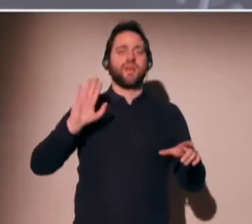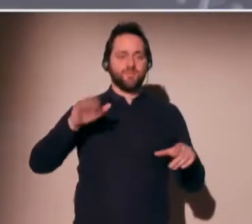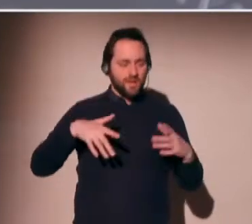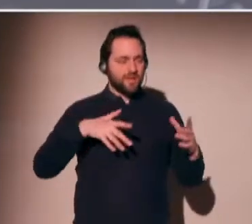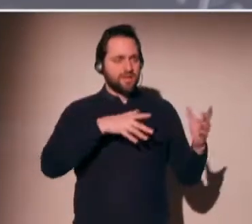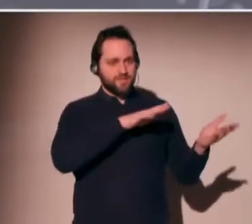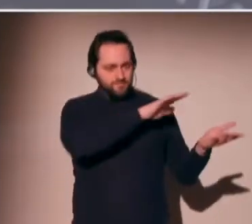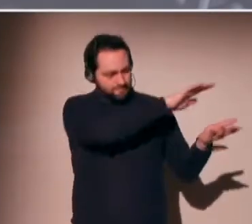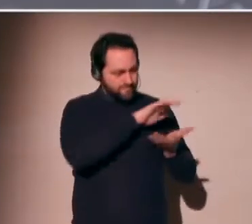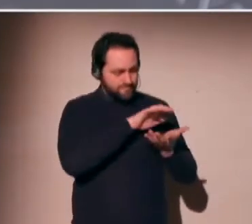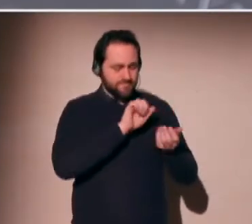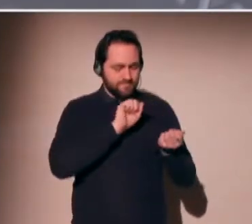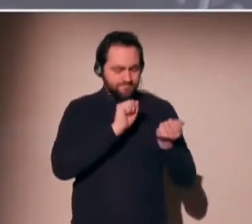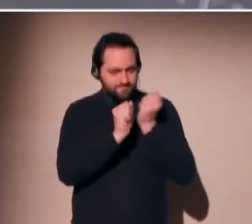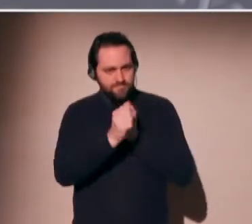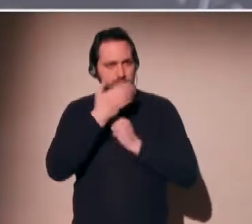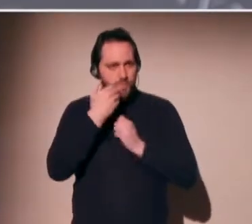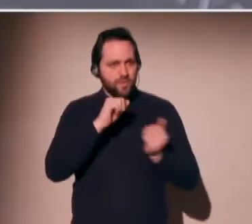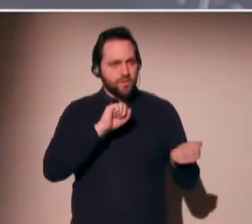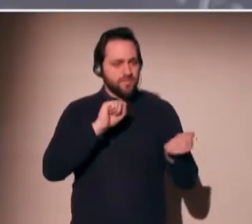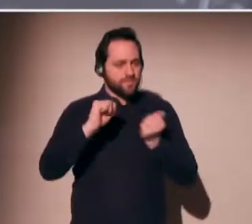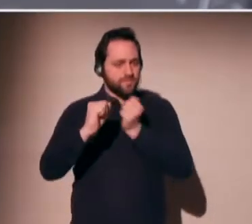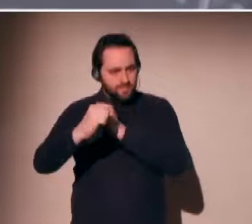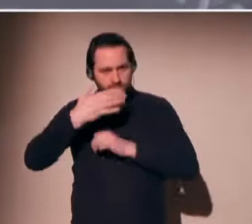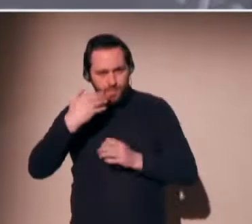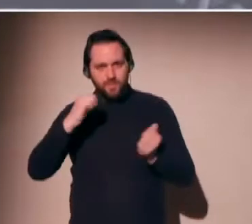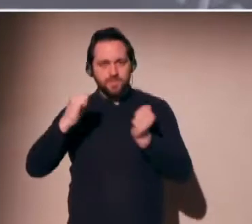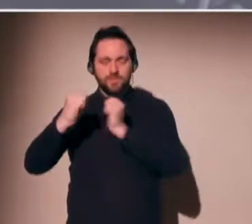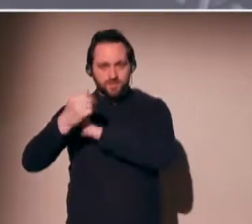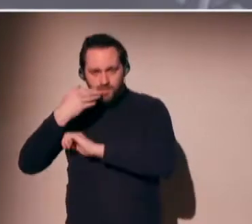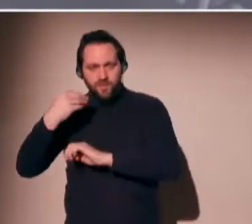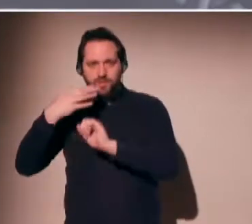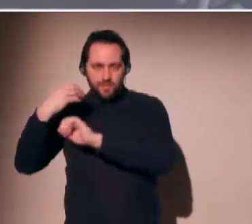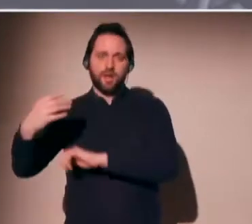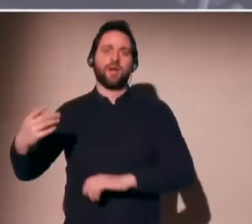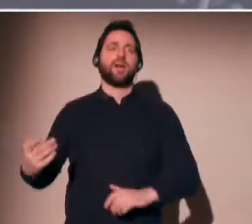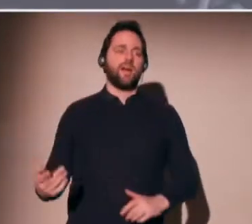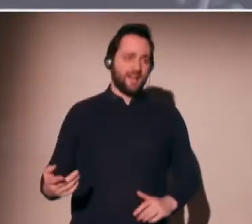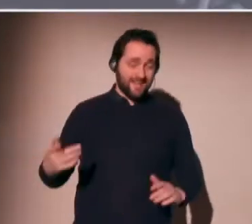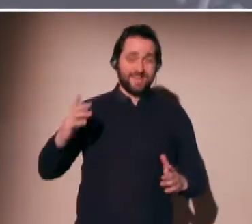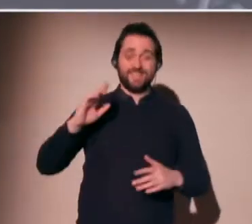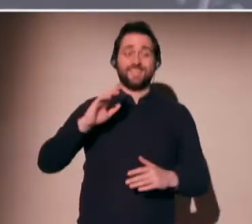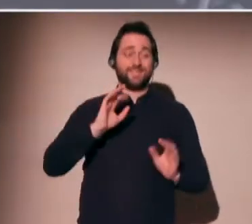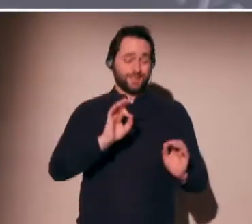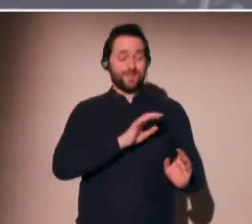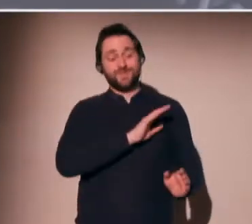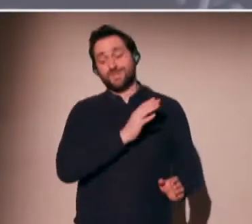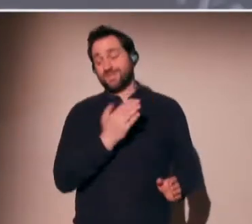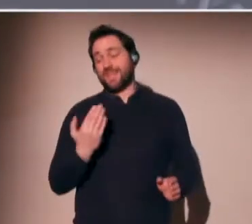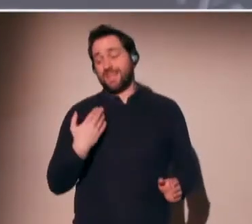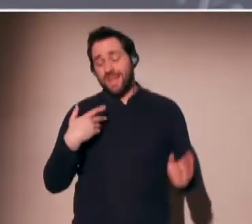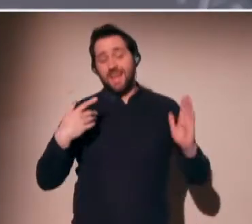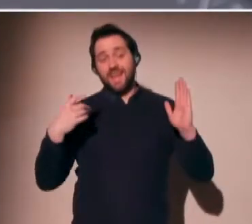jusqu'au moment où on a dépassé ce palier qui nous a permis de toucher, d'accéder aux